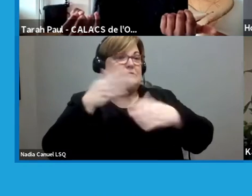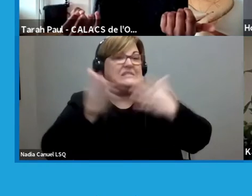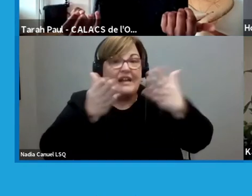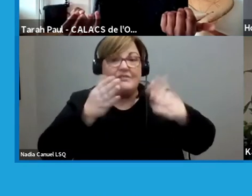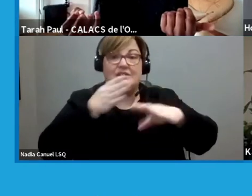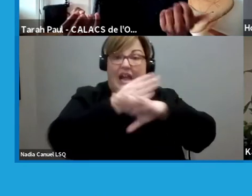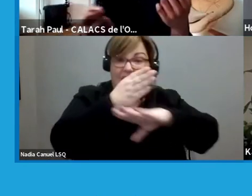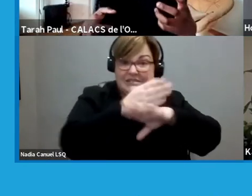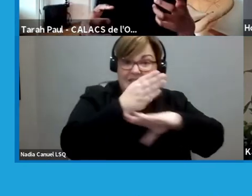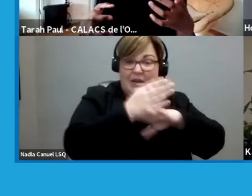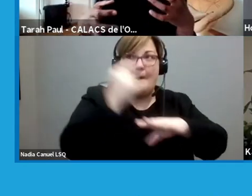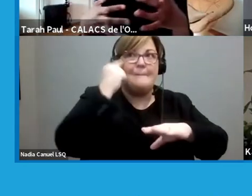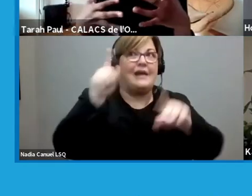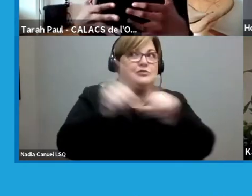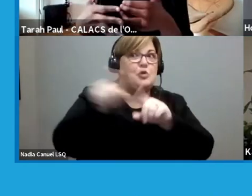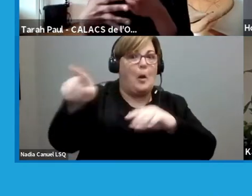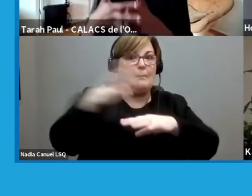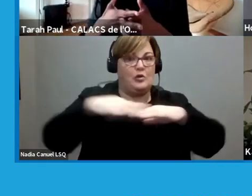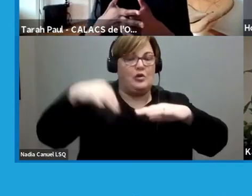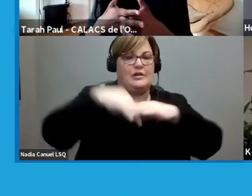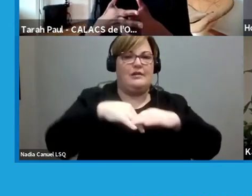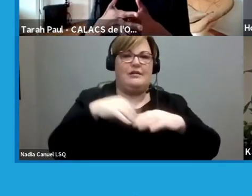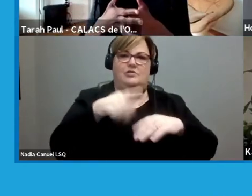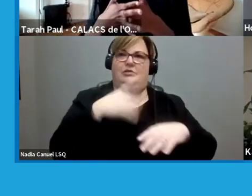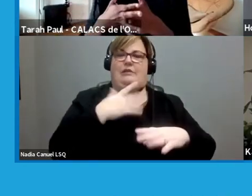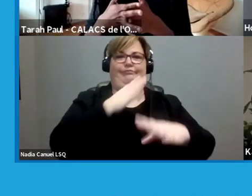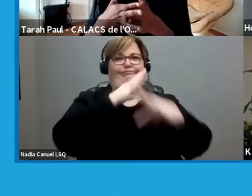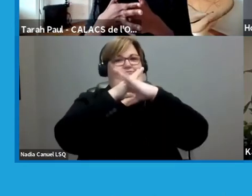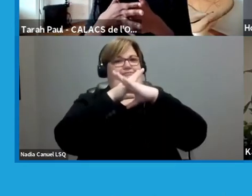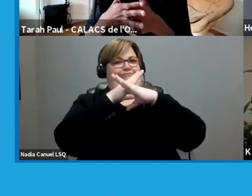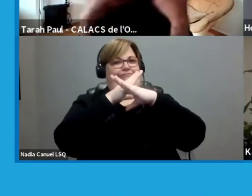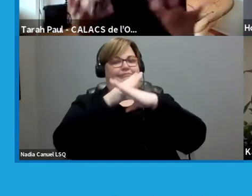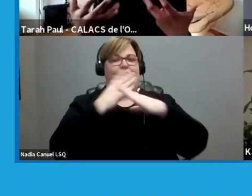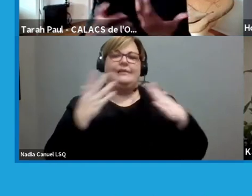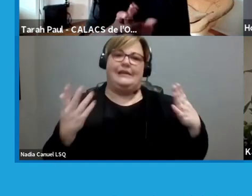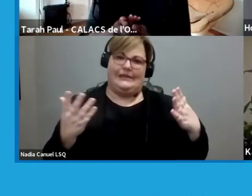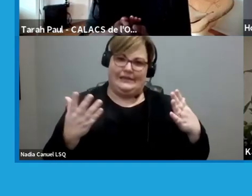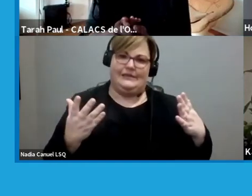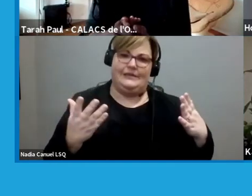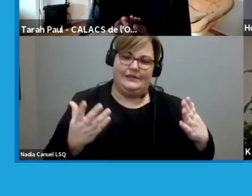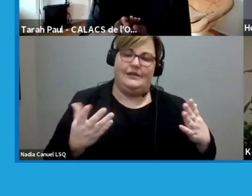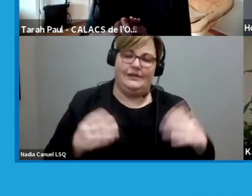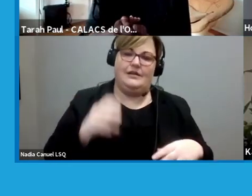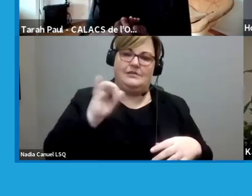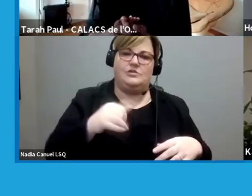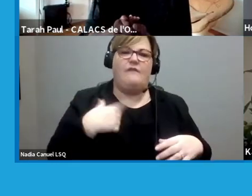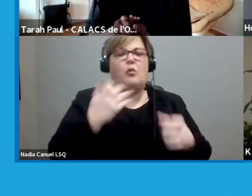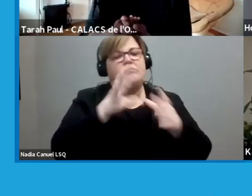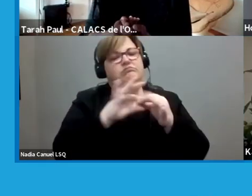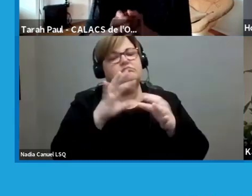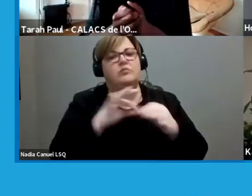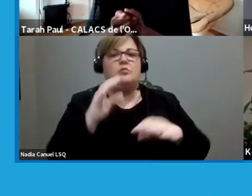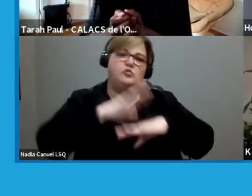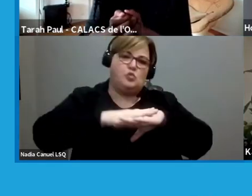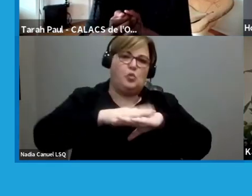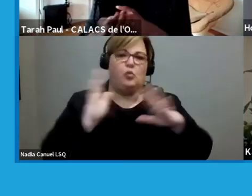pense aux communautés autochtones, même ça, c'est une barrière pour eux. Donc, je voulais juste prendre le temps de parler de ça et